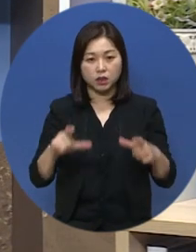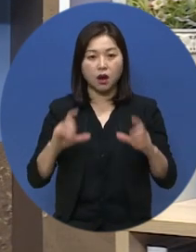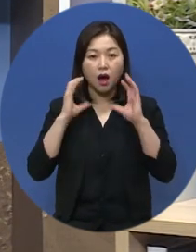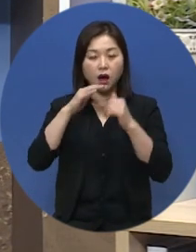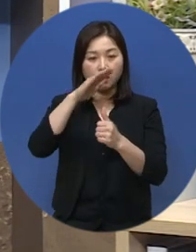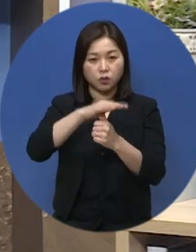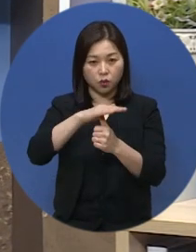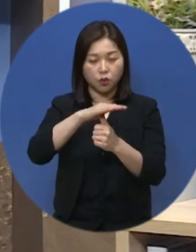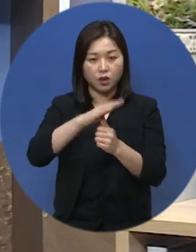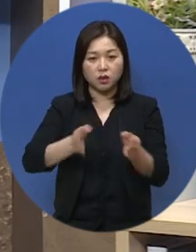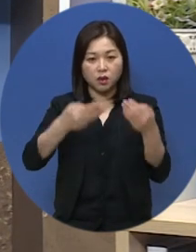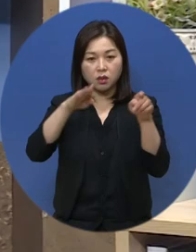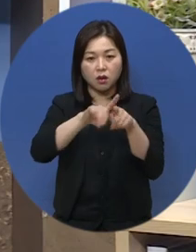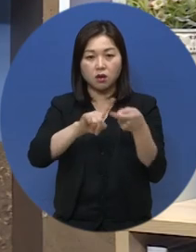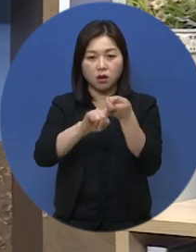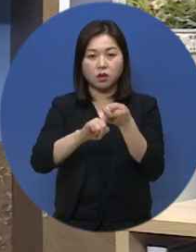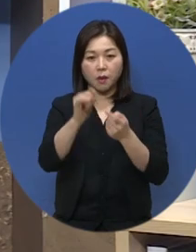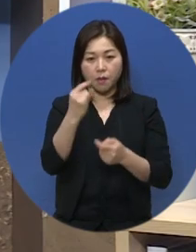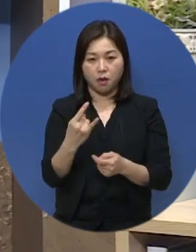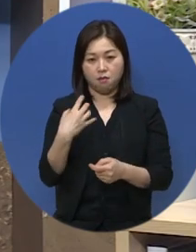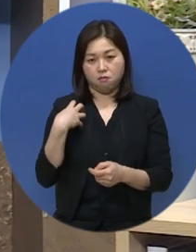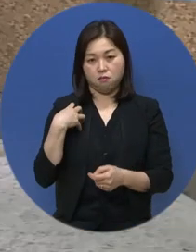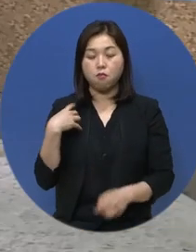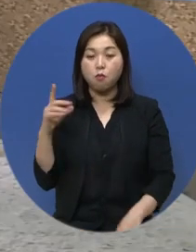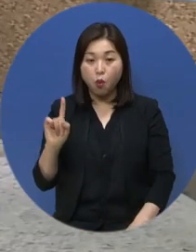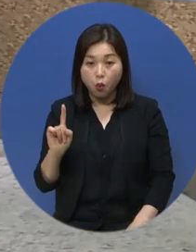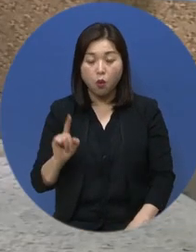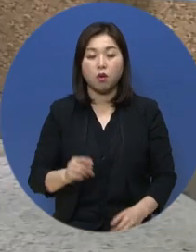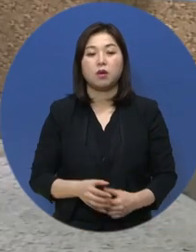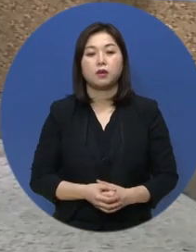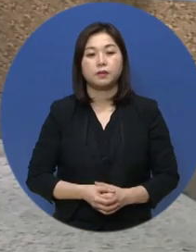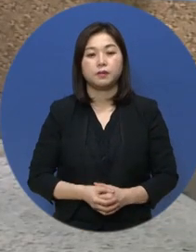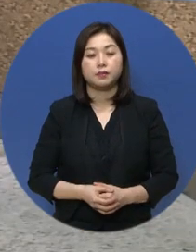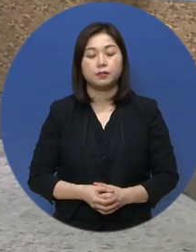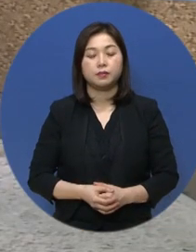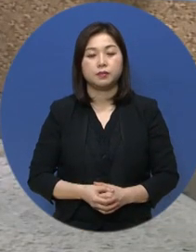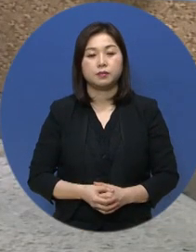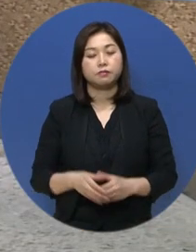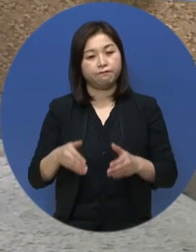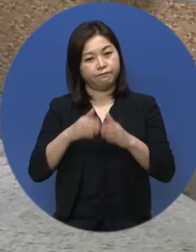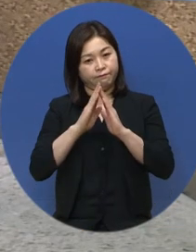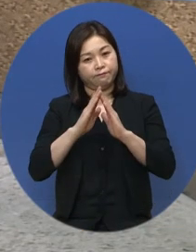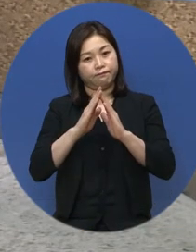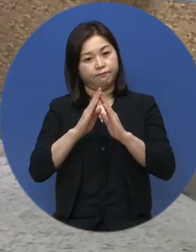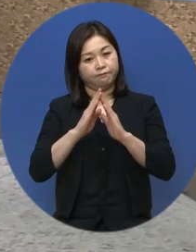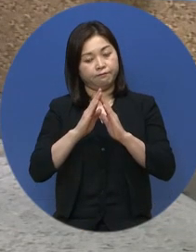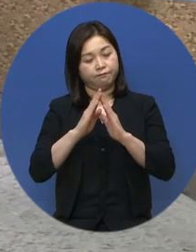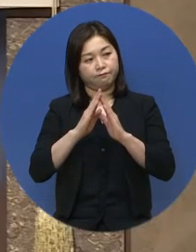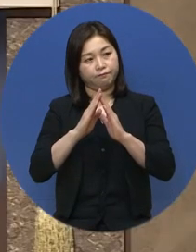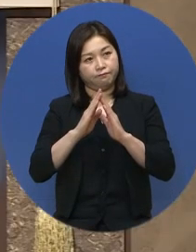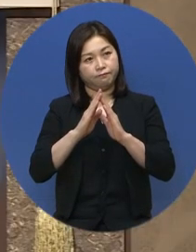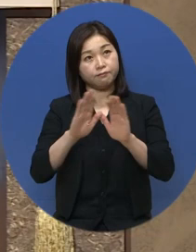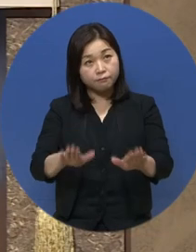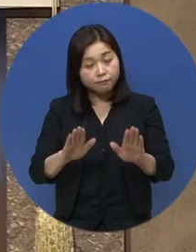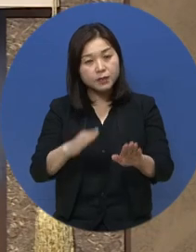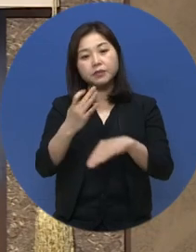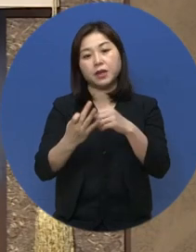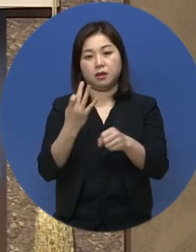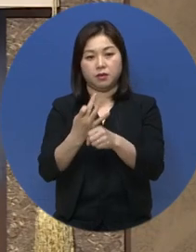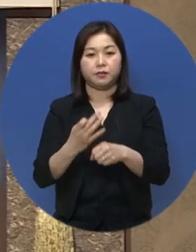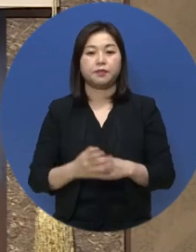한국지역아동센터연합회는 어떤 역할을 하고 계신가요? 저희는 설립된 지 한 14년 정도 됐고요. 네. 그리고 이제